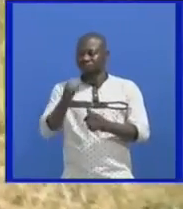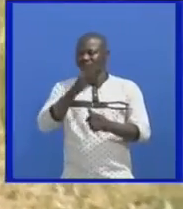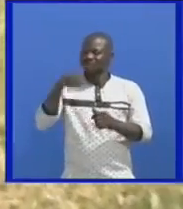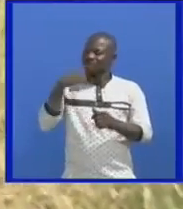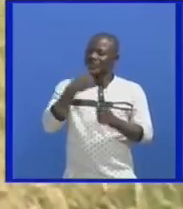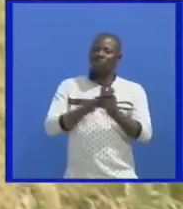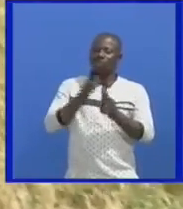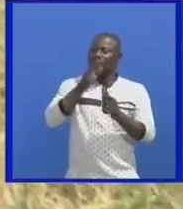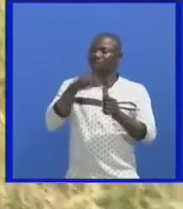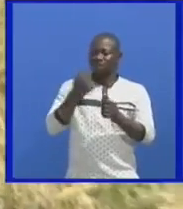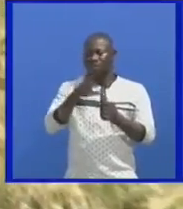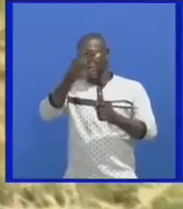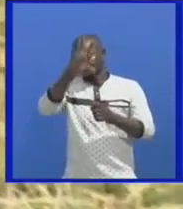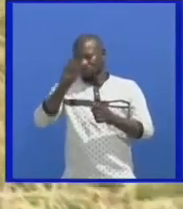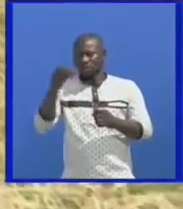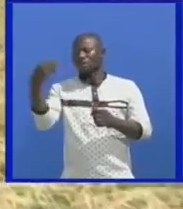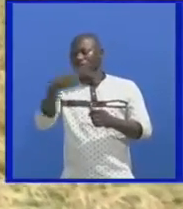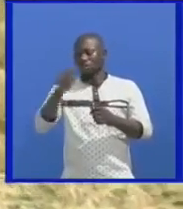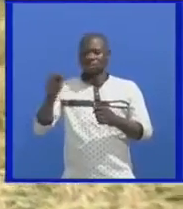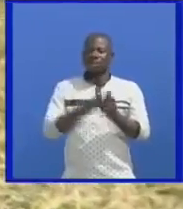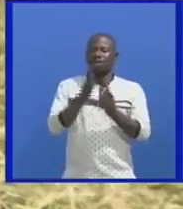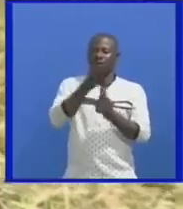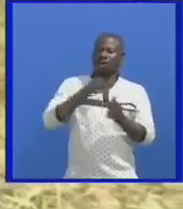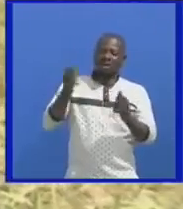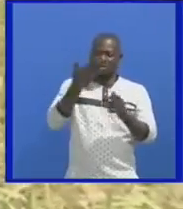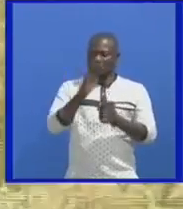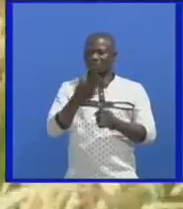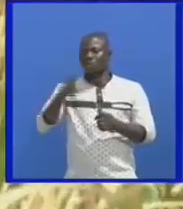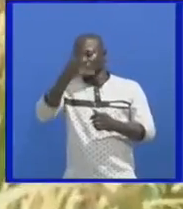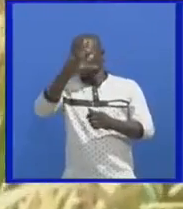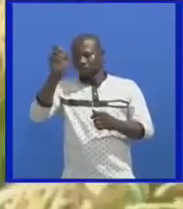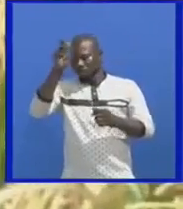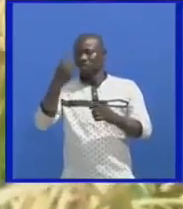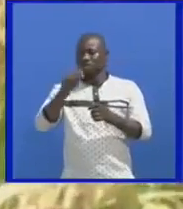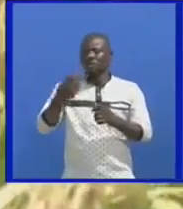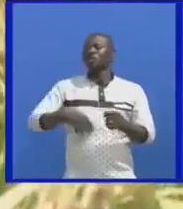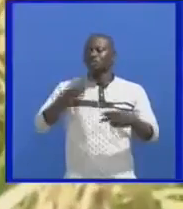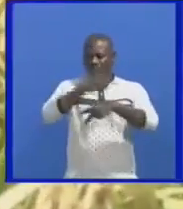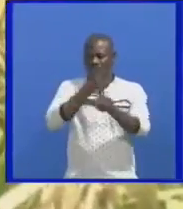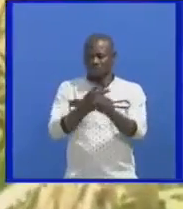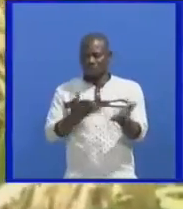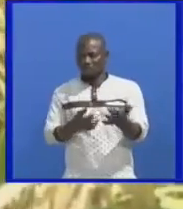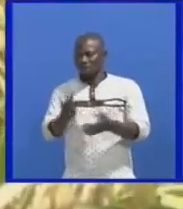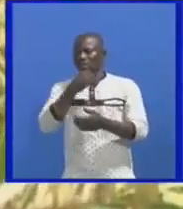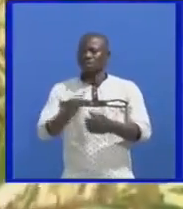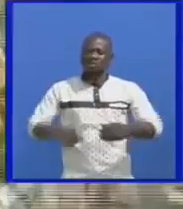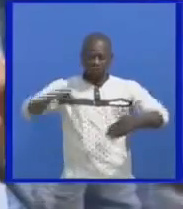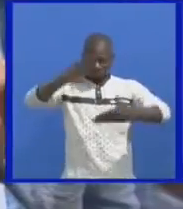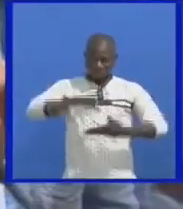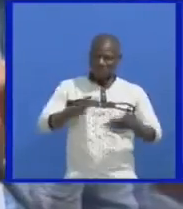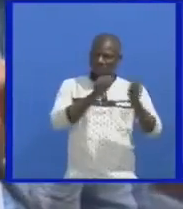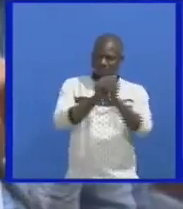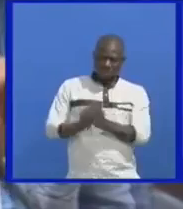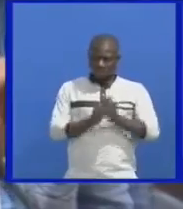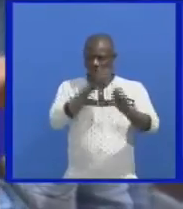hectares, près de 300 tonnes de production attendues, de quoi donner satisfaction à l'ensemble des acteurs. Ce que